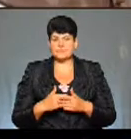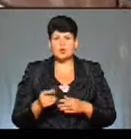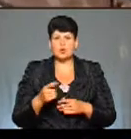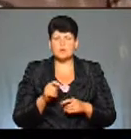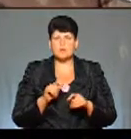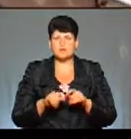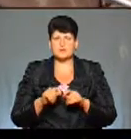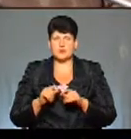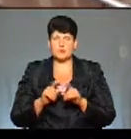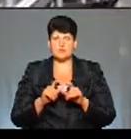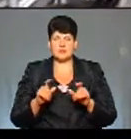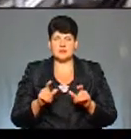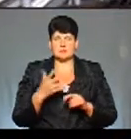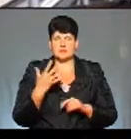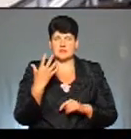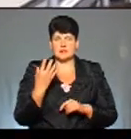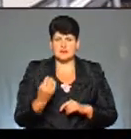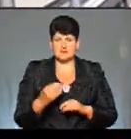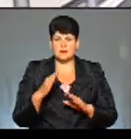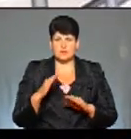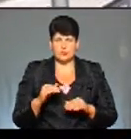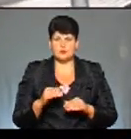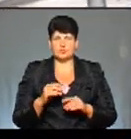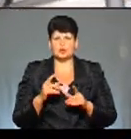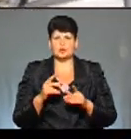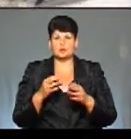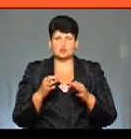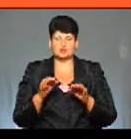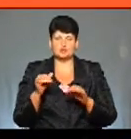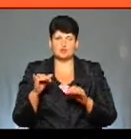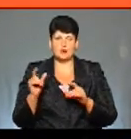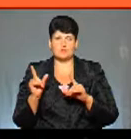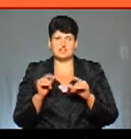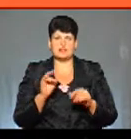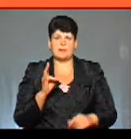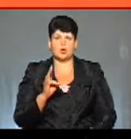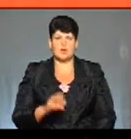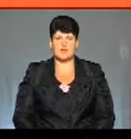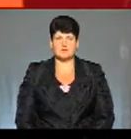тестуватимуть об'єкти 5 днів. Далі Доступно.UA поїде до Миколаєва.